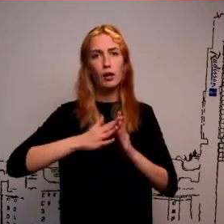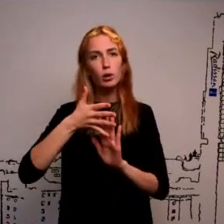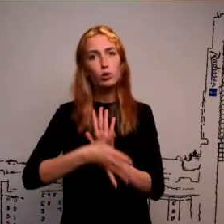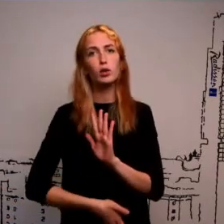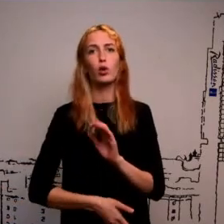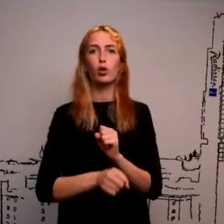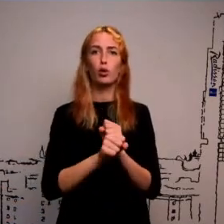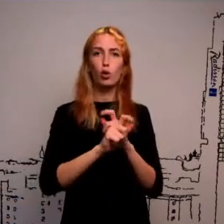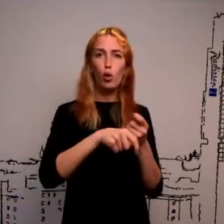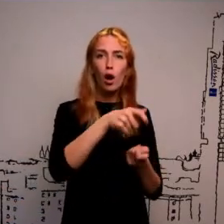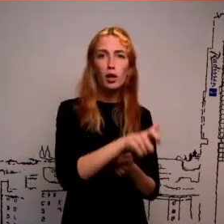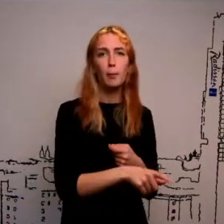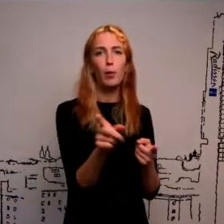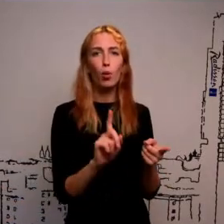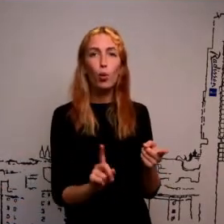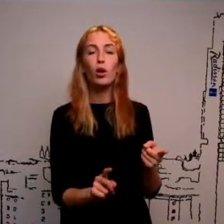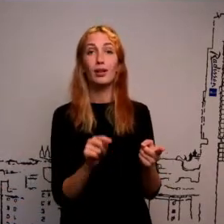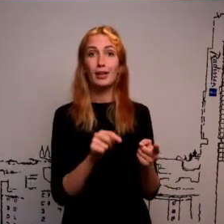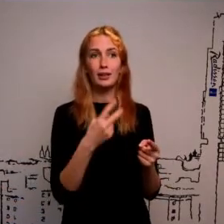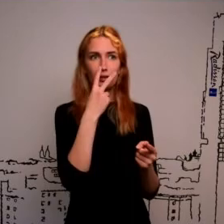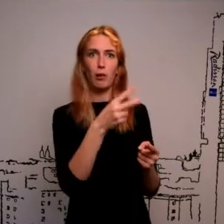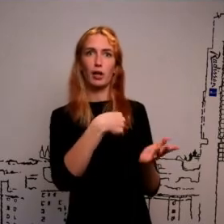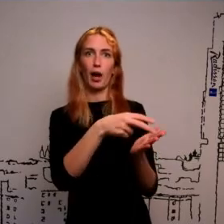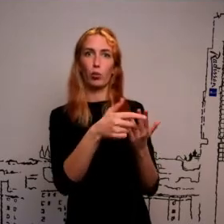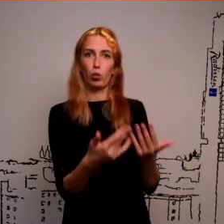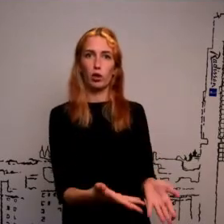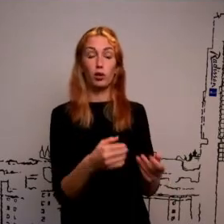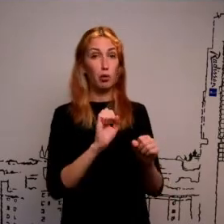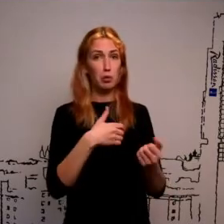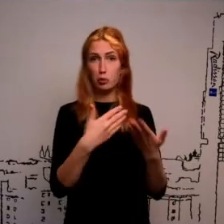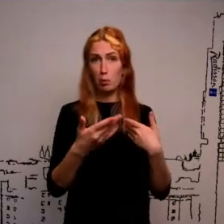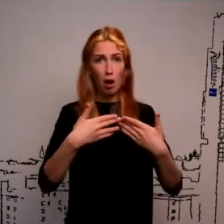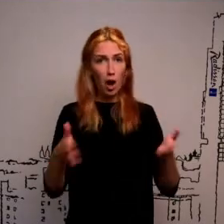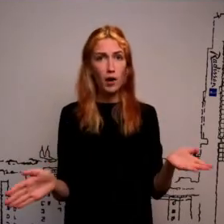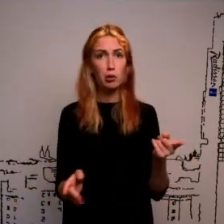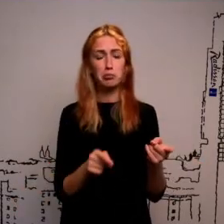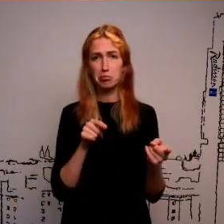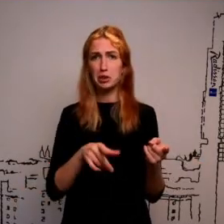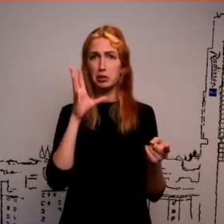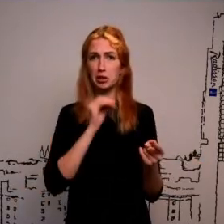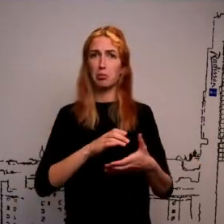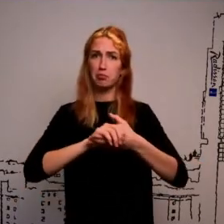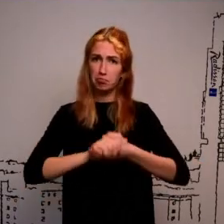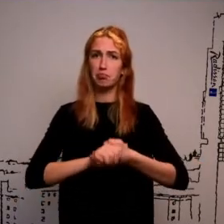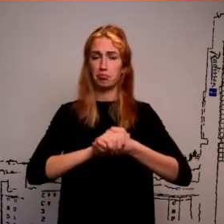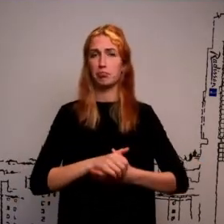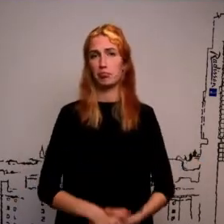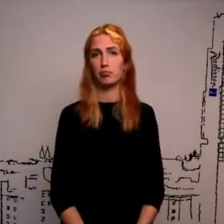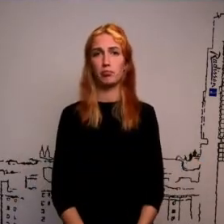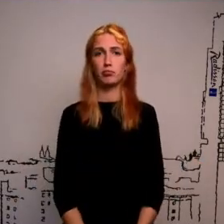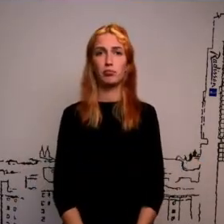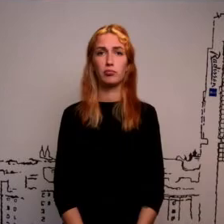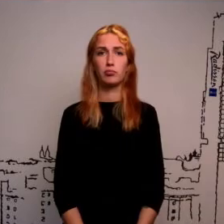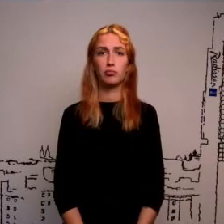mida ja kuidas see tööandja käitub. Ja kui ta on avatud suhtleja, no siis ilmselt saab lüüa ju käed.